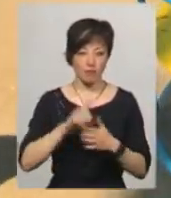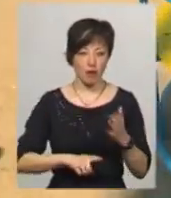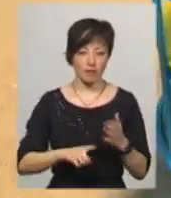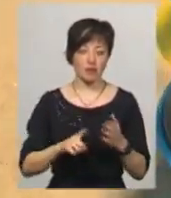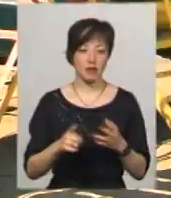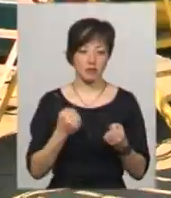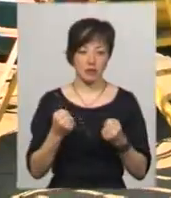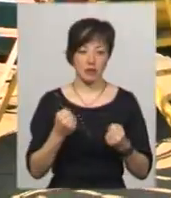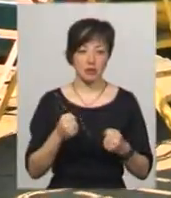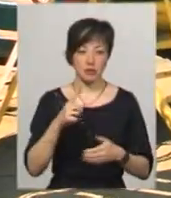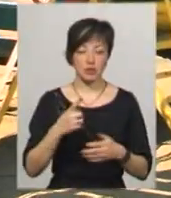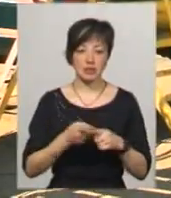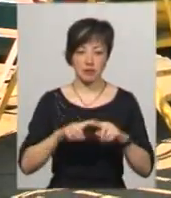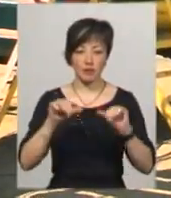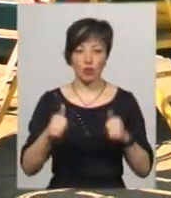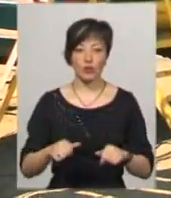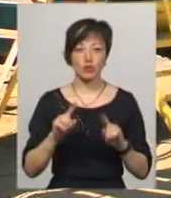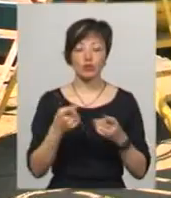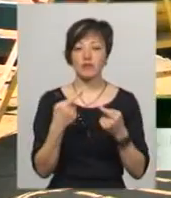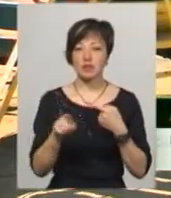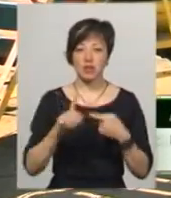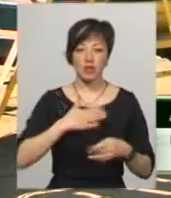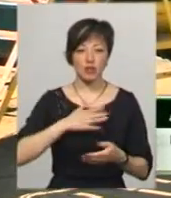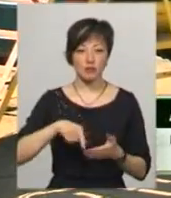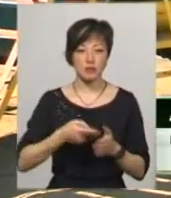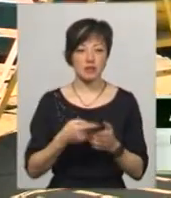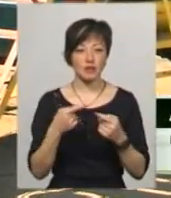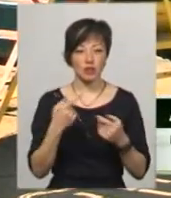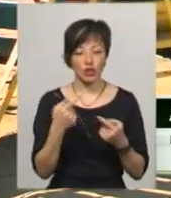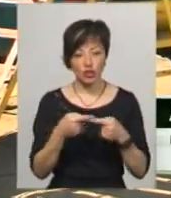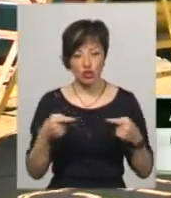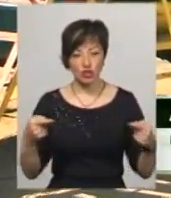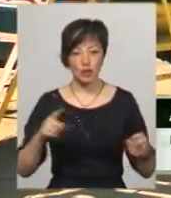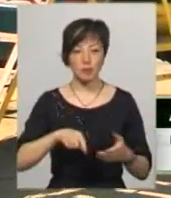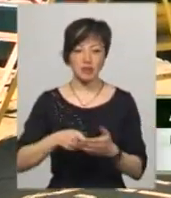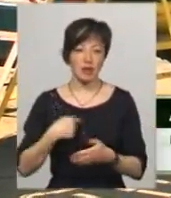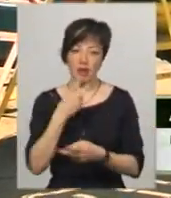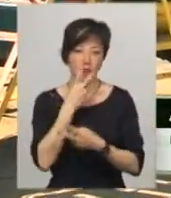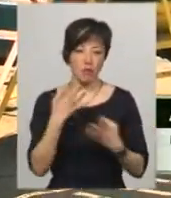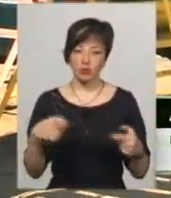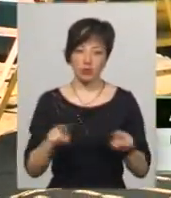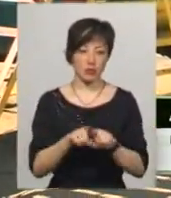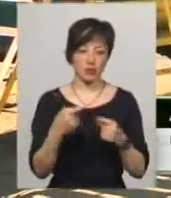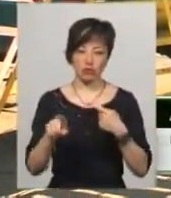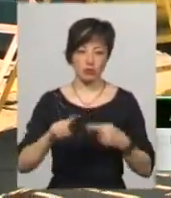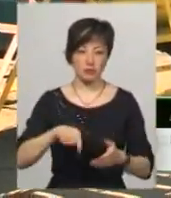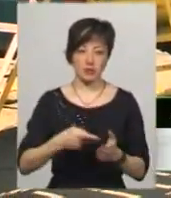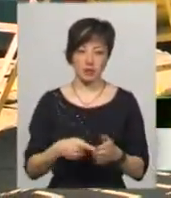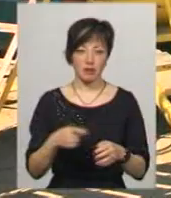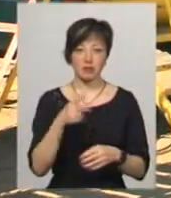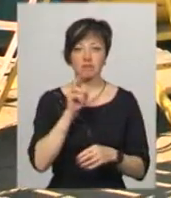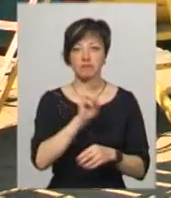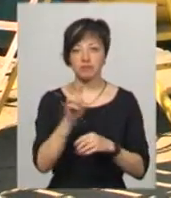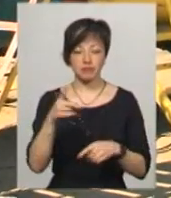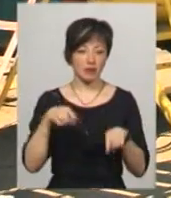їхній безпеці. Ці фігури, вони дуже відрізняють наше місто від інших, тому що я не бачила в інших містах, де була,